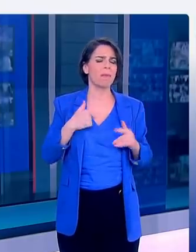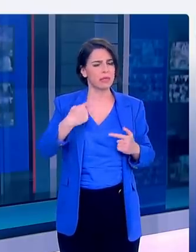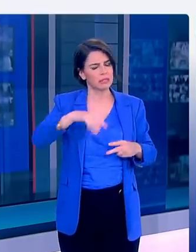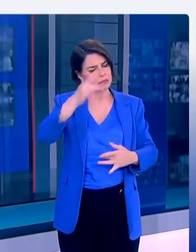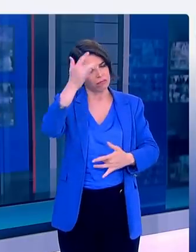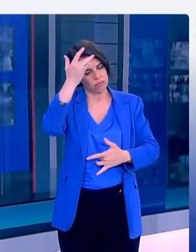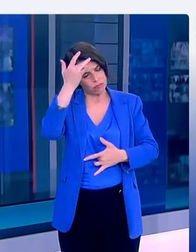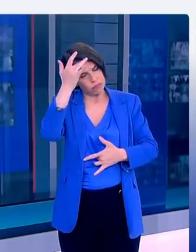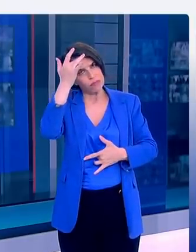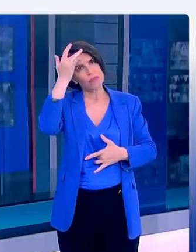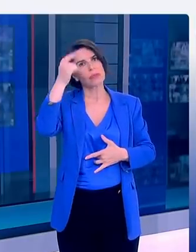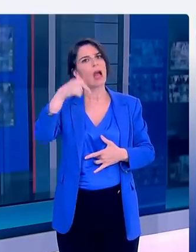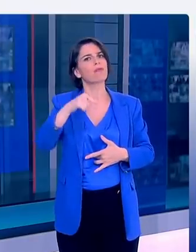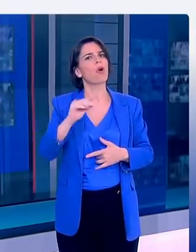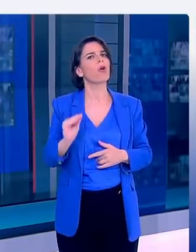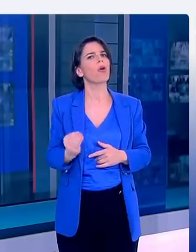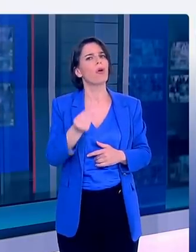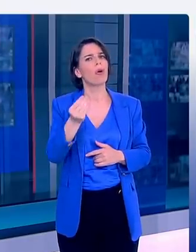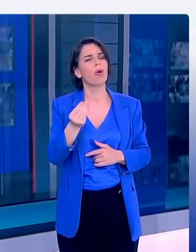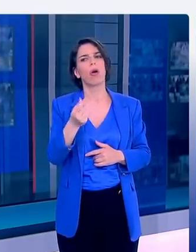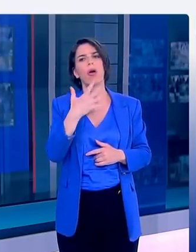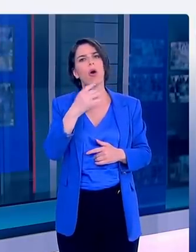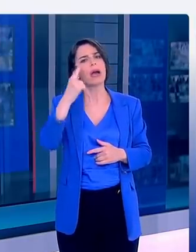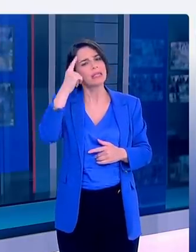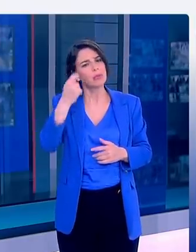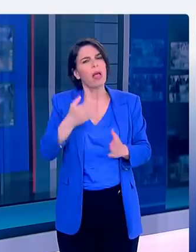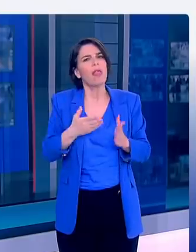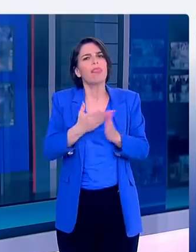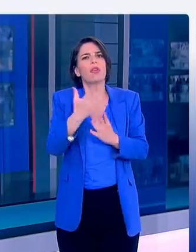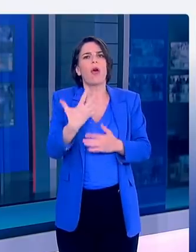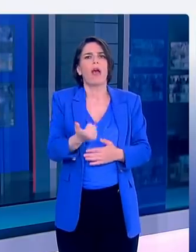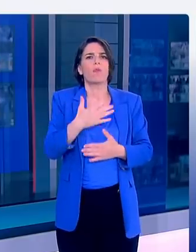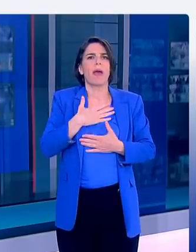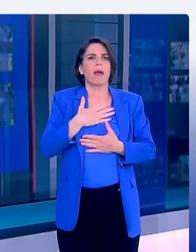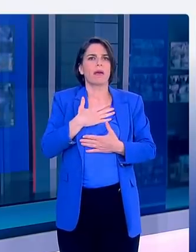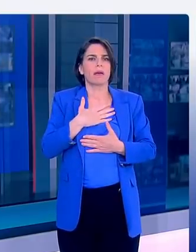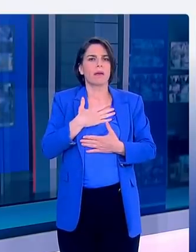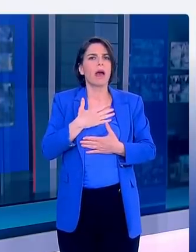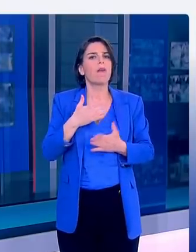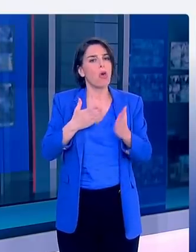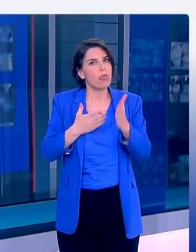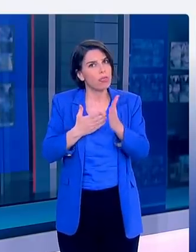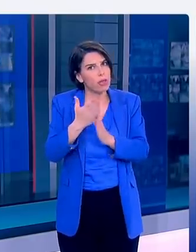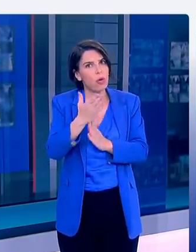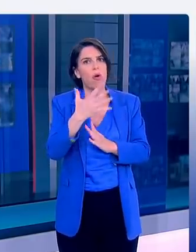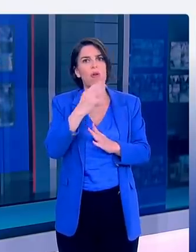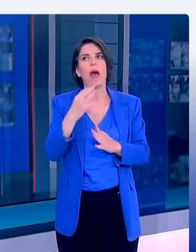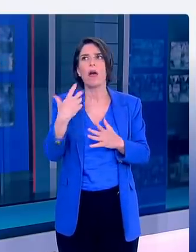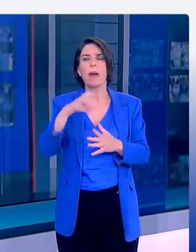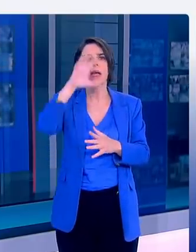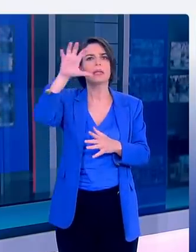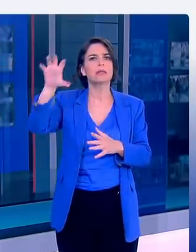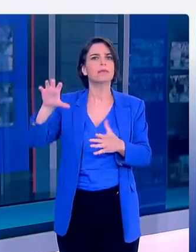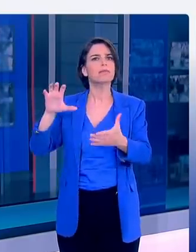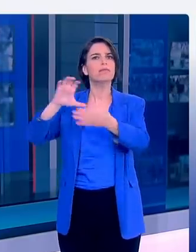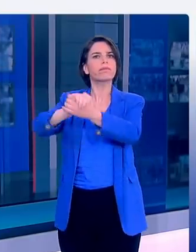αυτοπεποίθηση, η οποία απορρέει από την πεποίθηση ότι έχουμε το δίκαιο με το μέρος μας, απορρέει από τους ισχυρούς συμμάχους